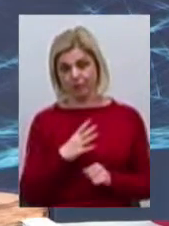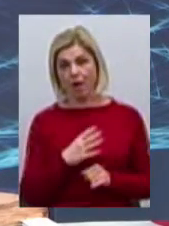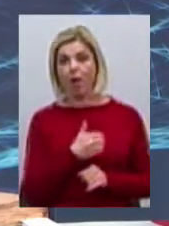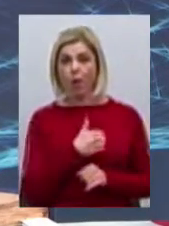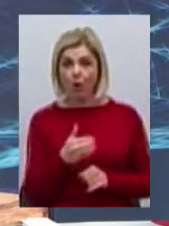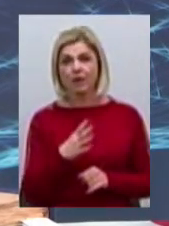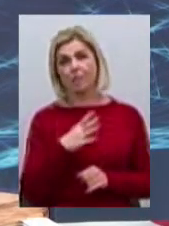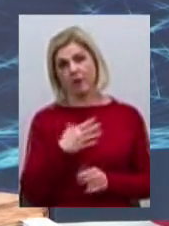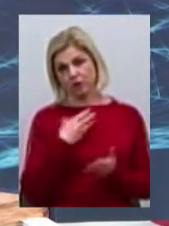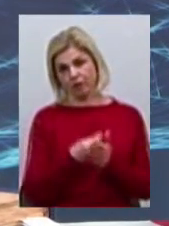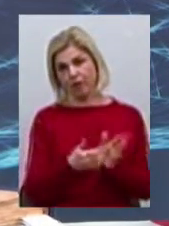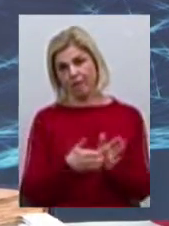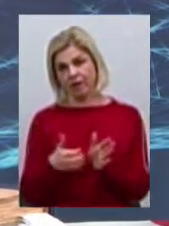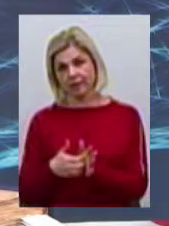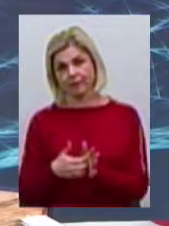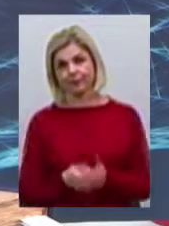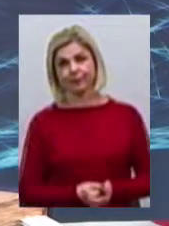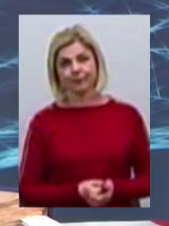ньому були свої вади. І